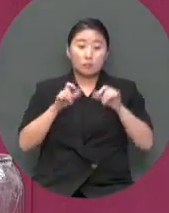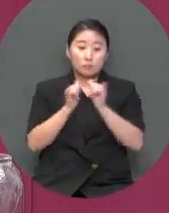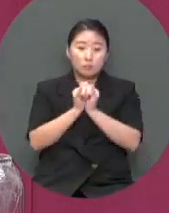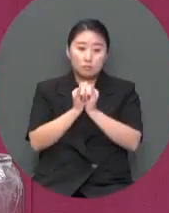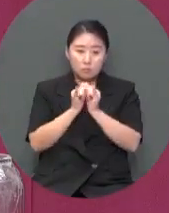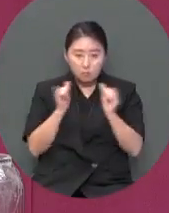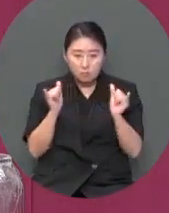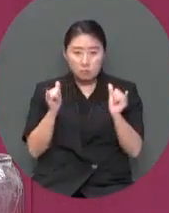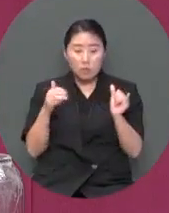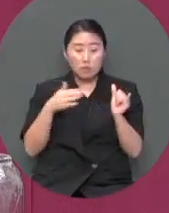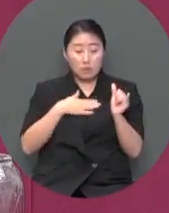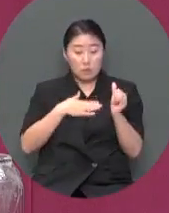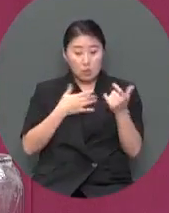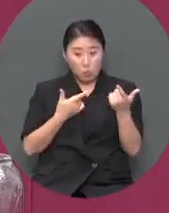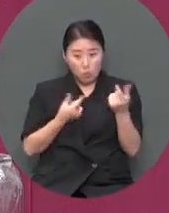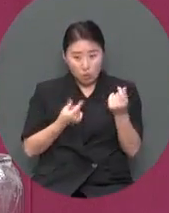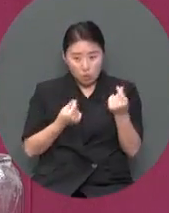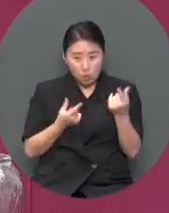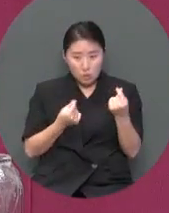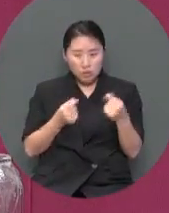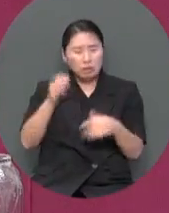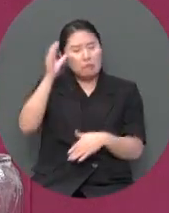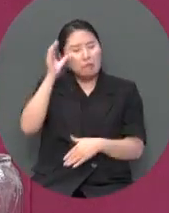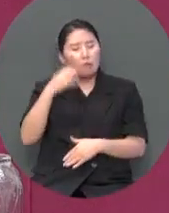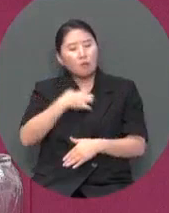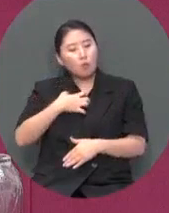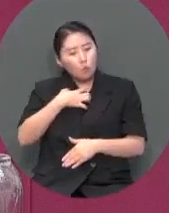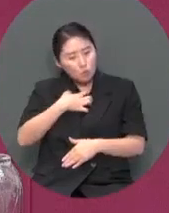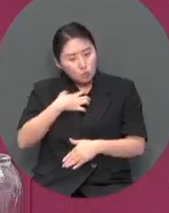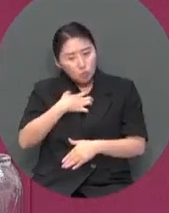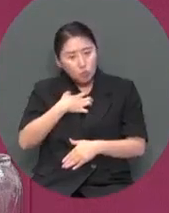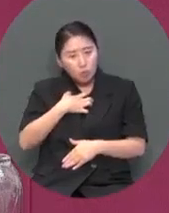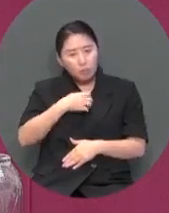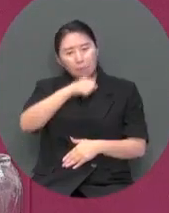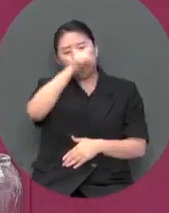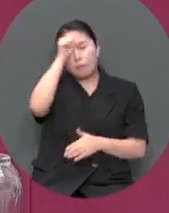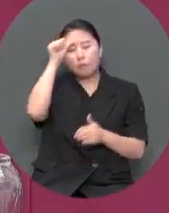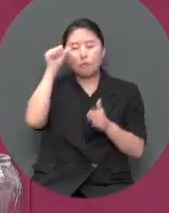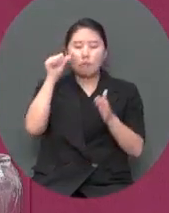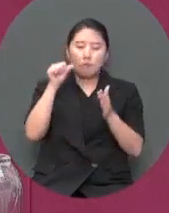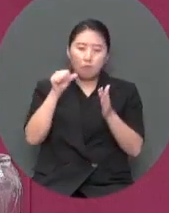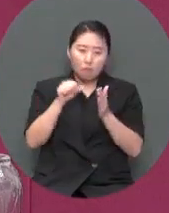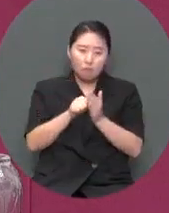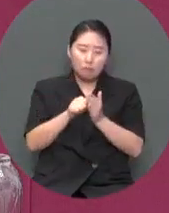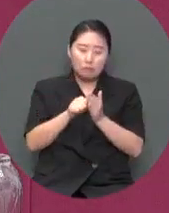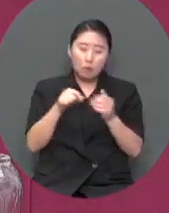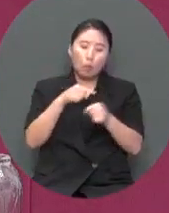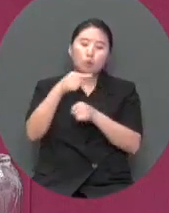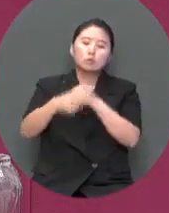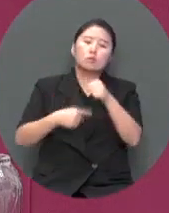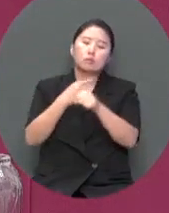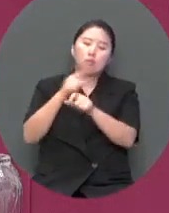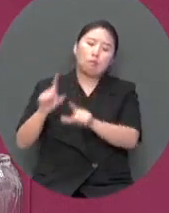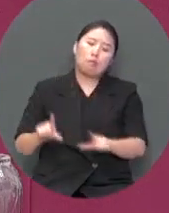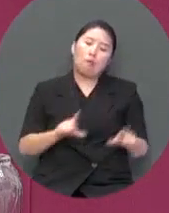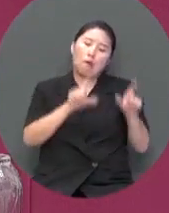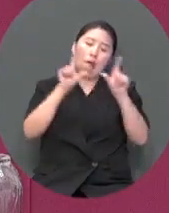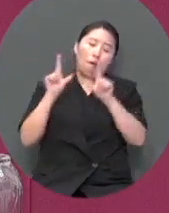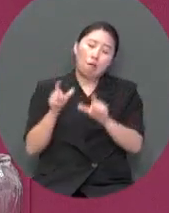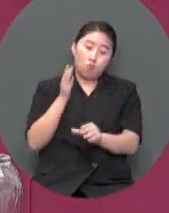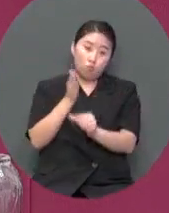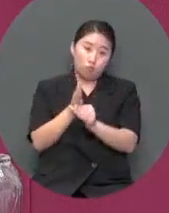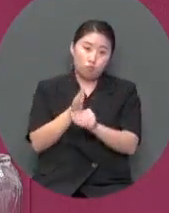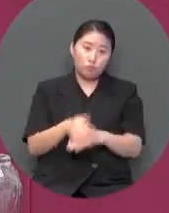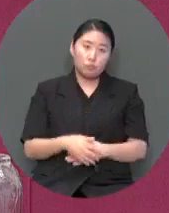군민들 저와 같이 기대와 걱정 속에 평생을 원전과 함께 살고